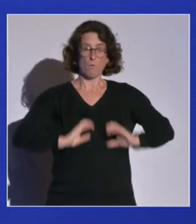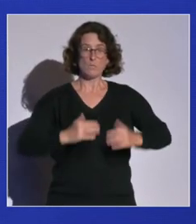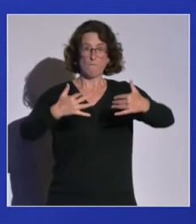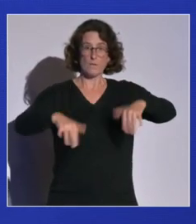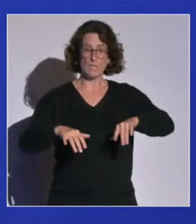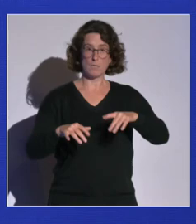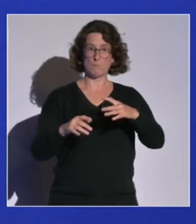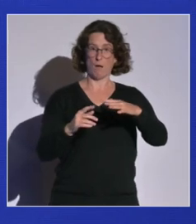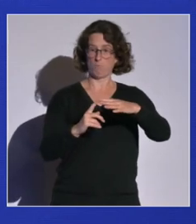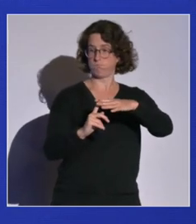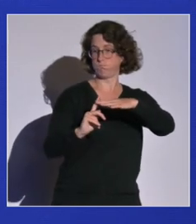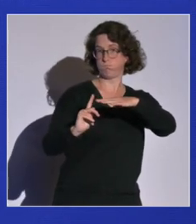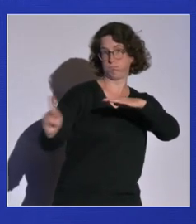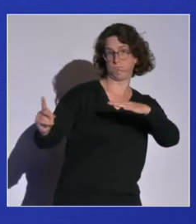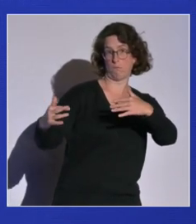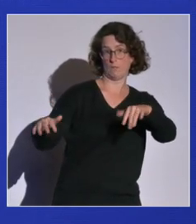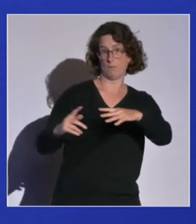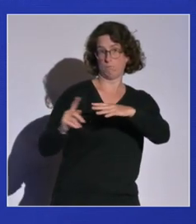marginalisés, éjectés. Ils n'y arriveront pas.